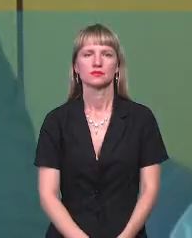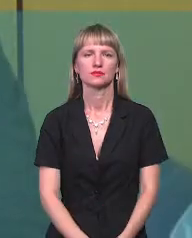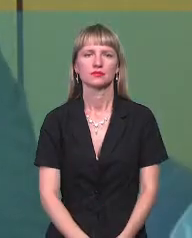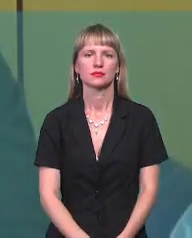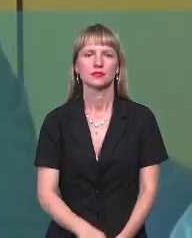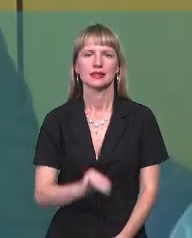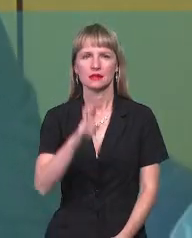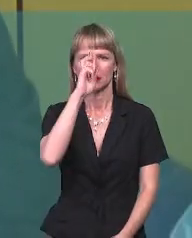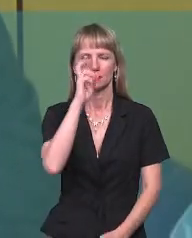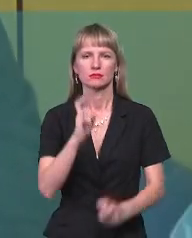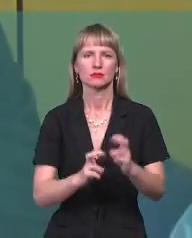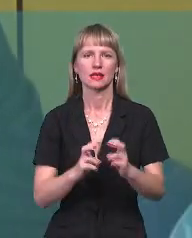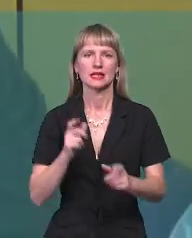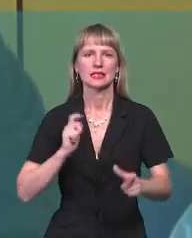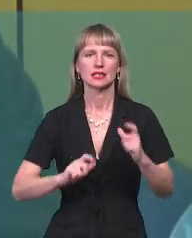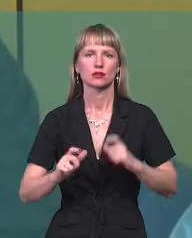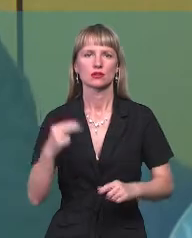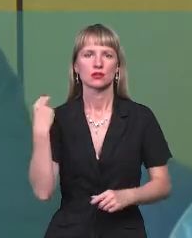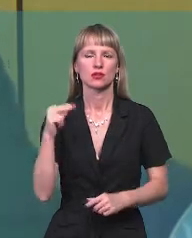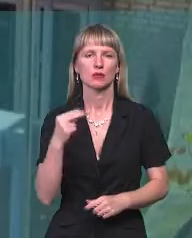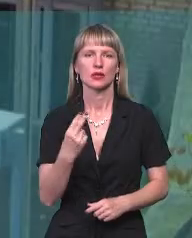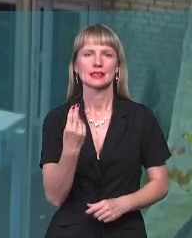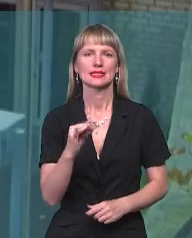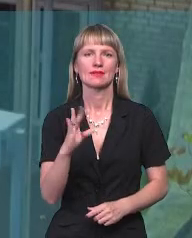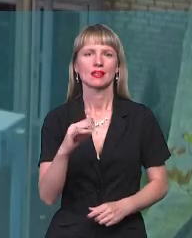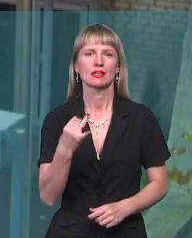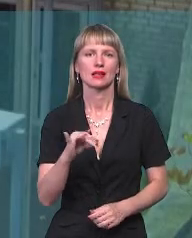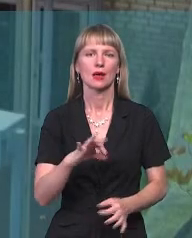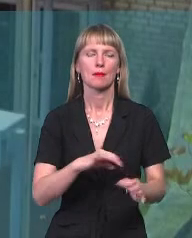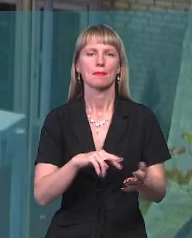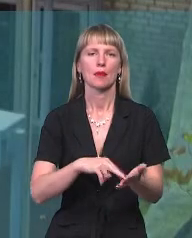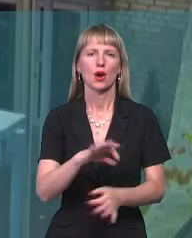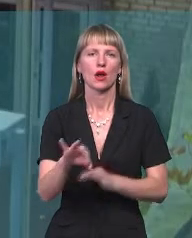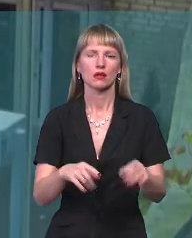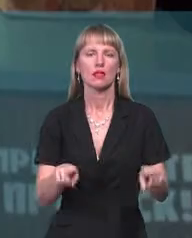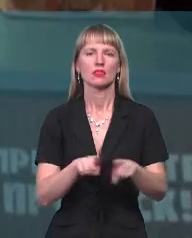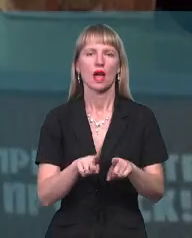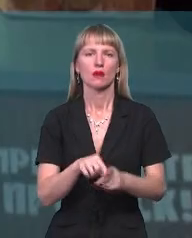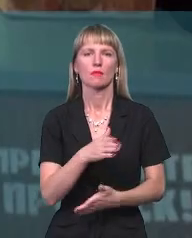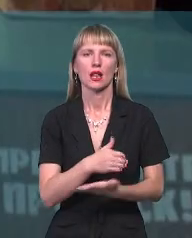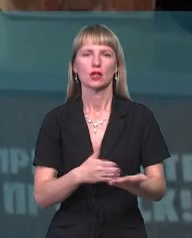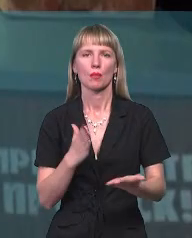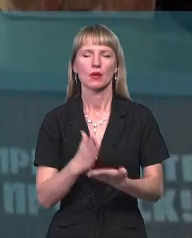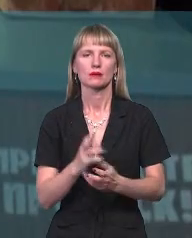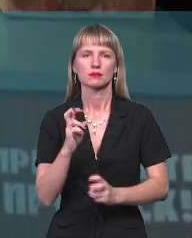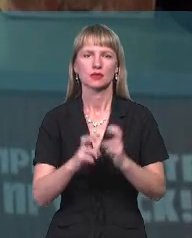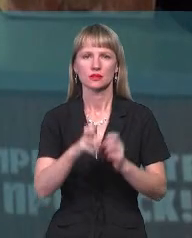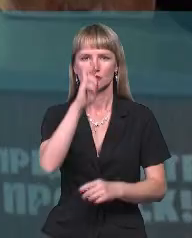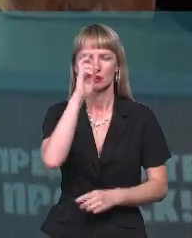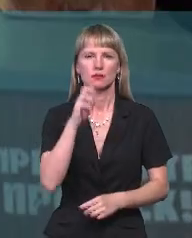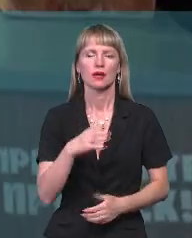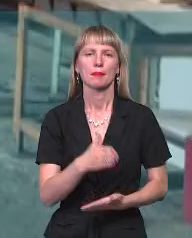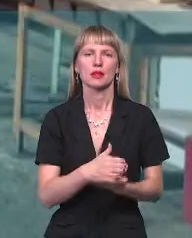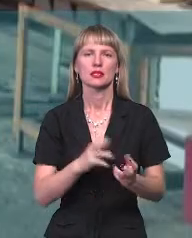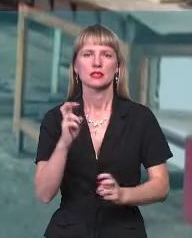та Державний проєктний інститут «Запоріжський цивільпроєкт». А також в Мелітополі знаходиться підприємство, державне підприємство